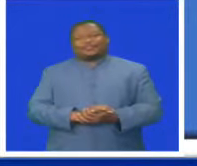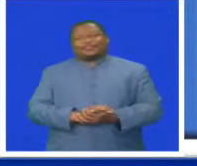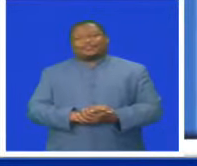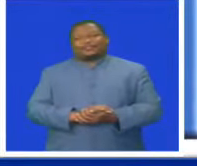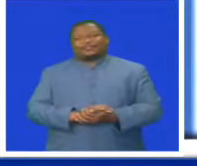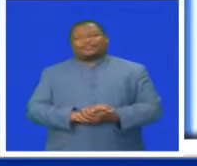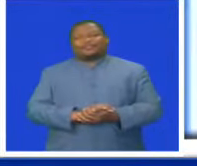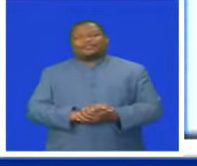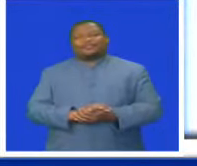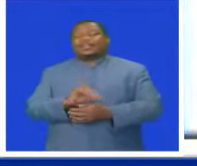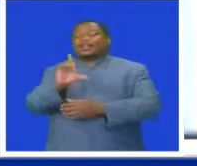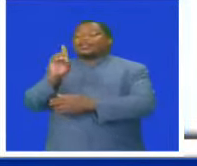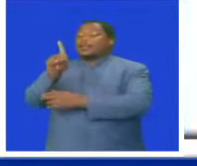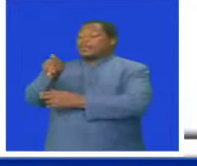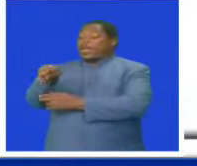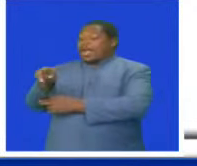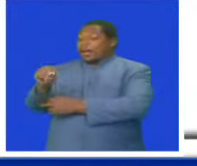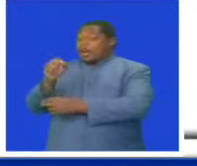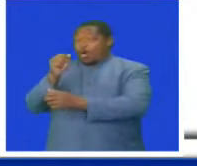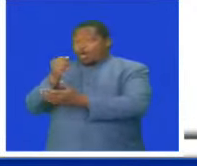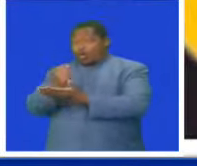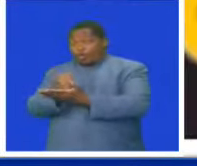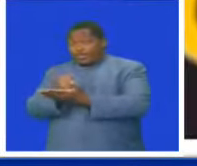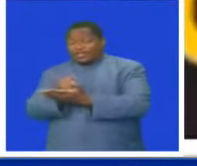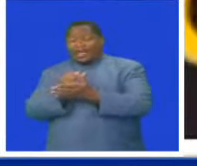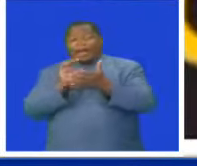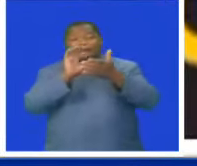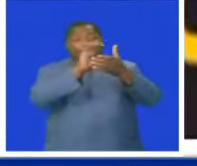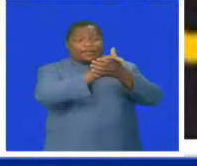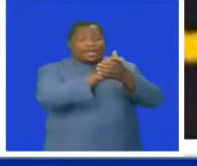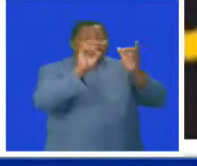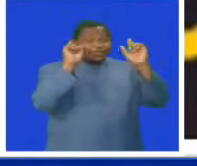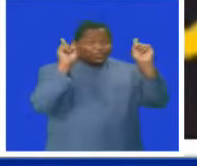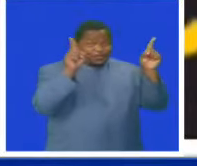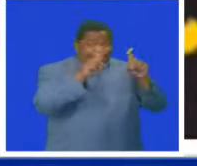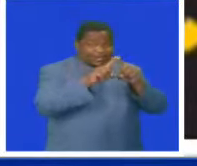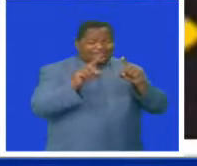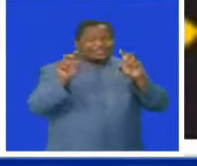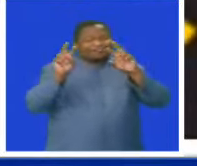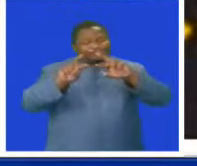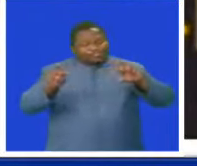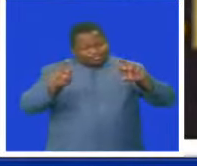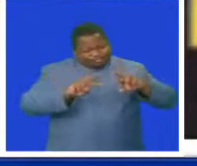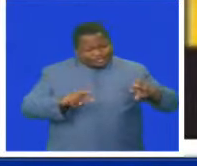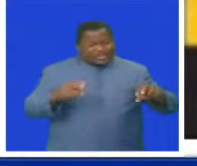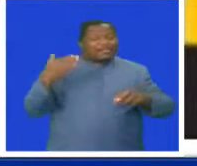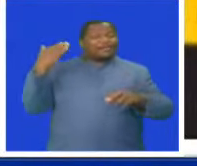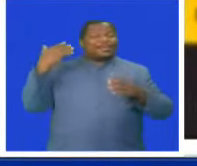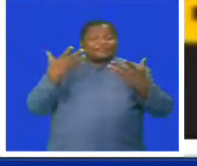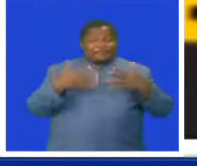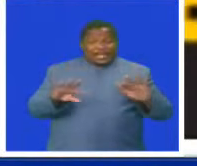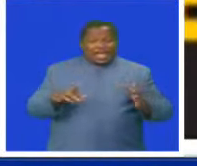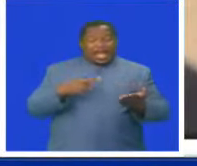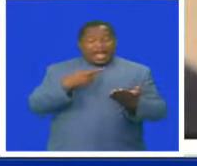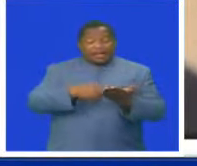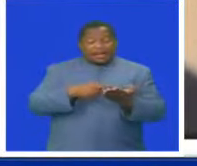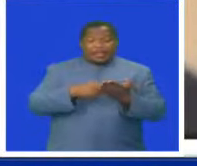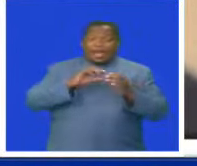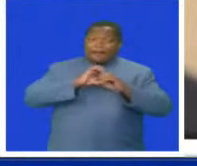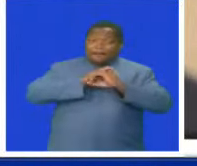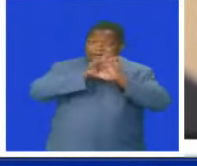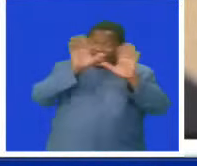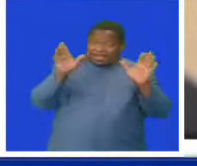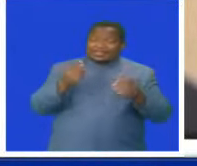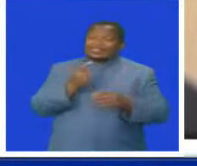yente lucwaningo lokubuka lizinga lekuhlukubetana neludlame lapha eSwatini nalokubhebhetela loku lokubili. Lo mbiko